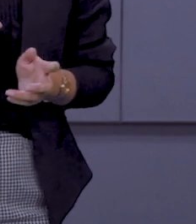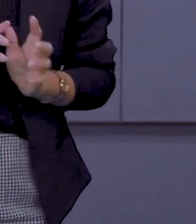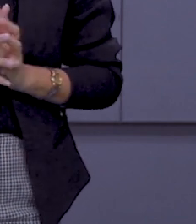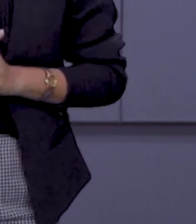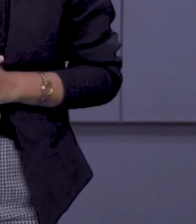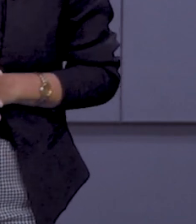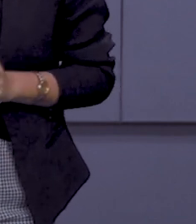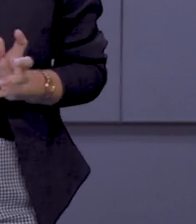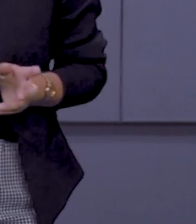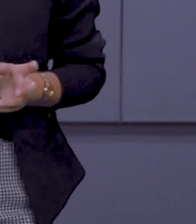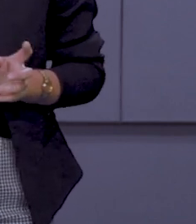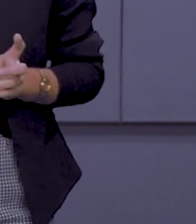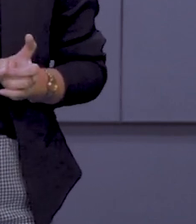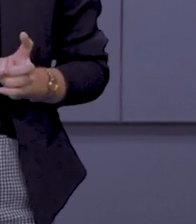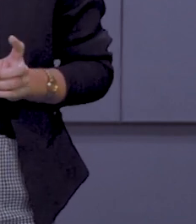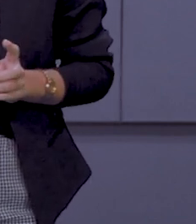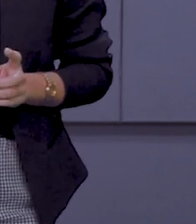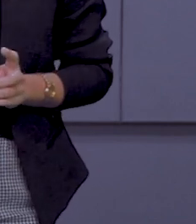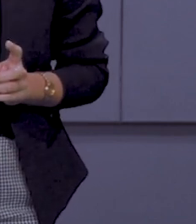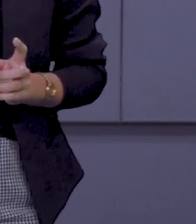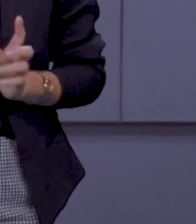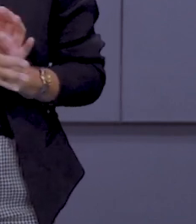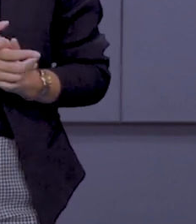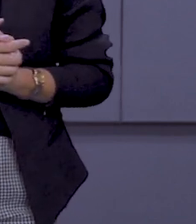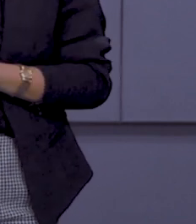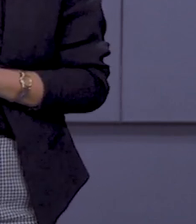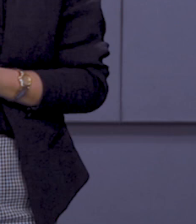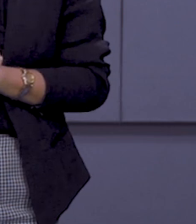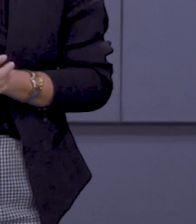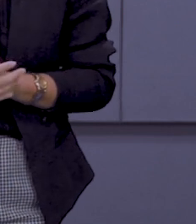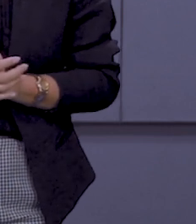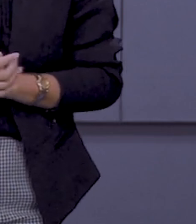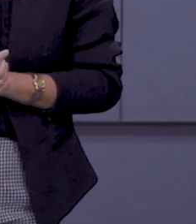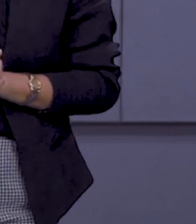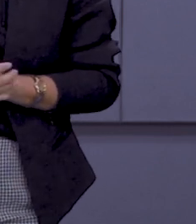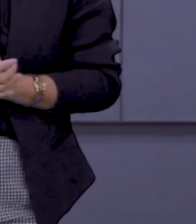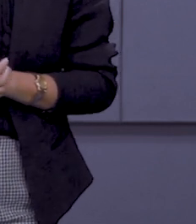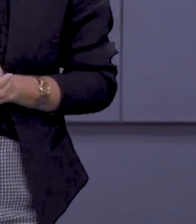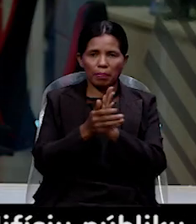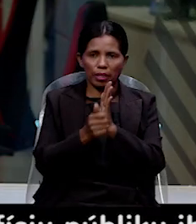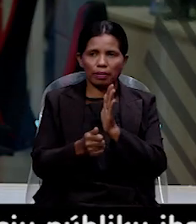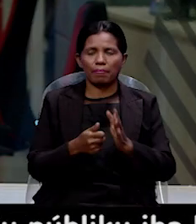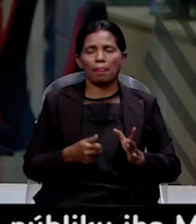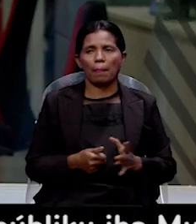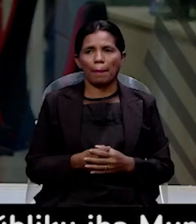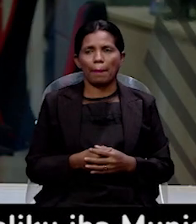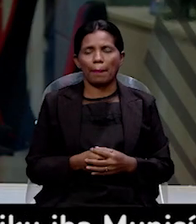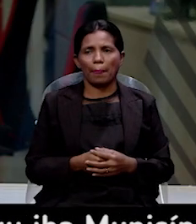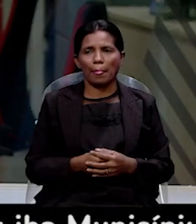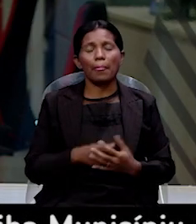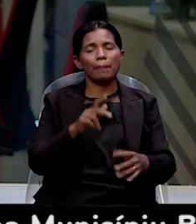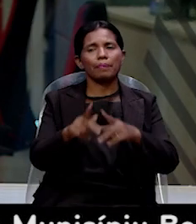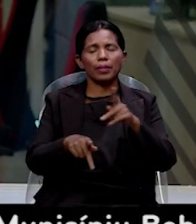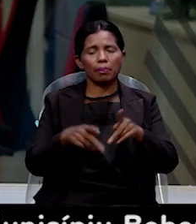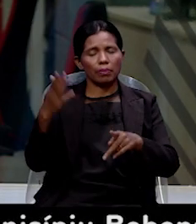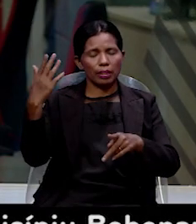Kita halua, subscribe, no hane yang butang notifikasaun, atau nunei tebo sirala bela lakong informasaun fong usiami. Komunida di